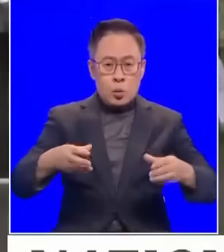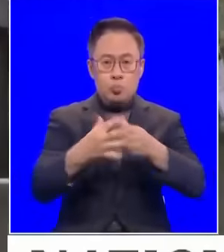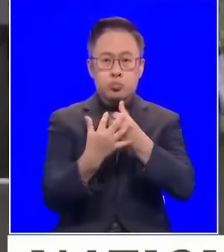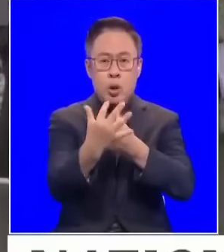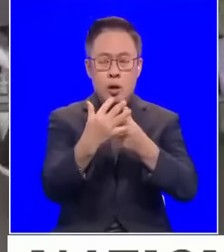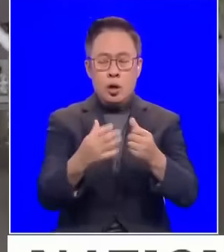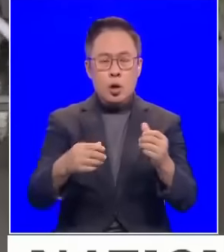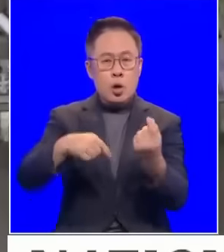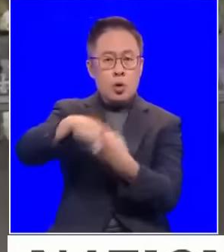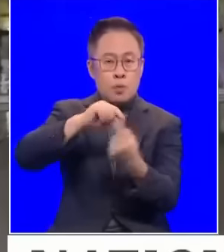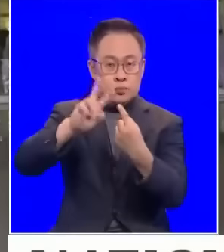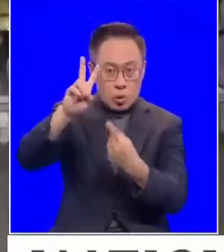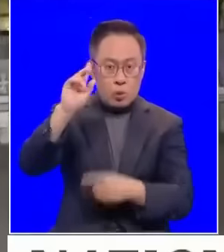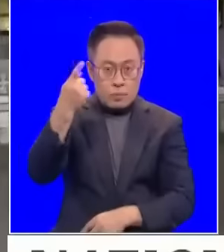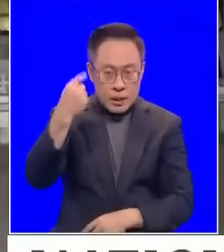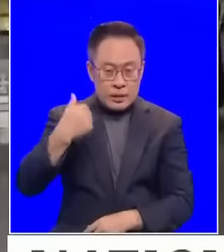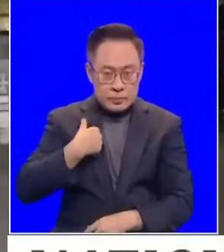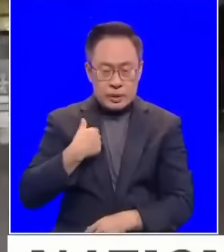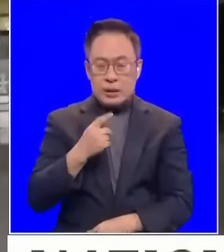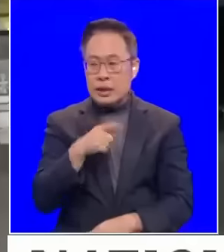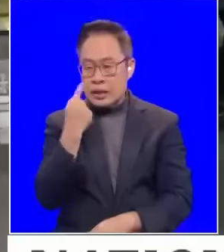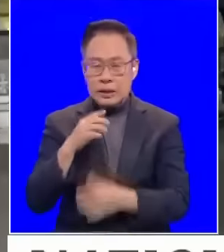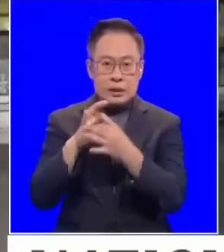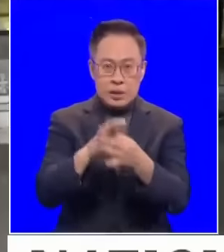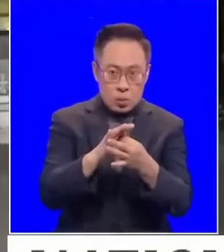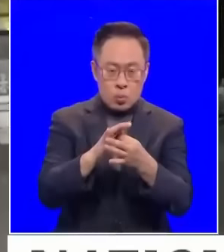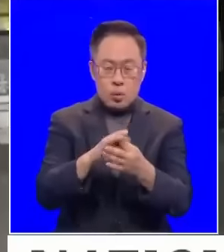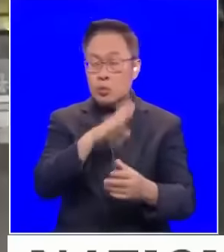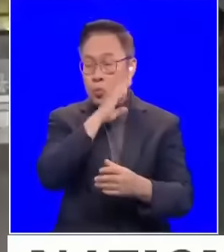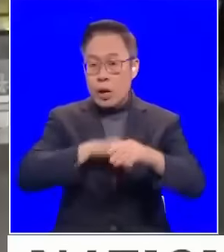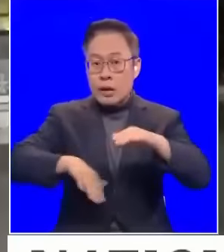ซึ่งยืนยันว่าไม่ว่าจะหลักฐานเนี่ยไปถึงใครก็จะ